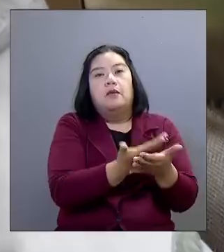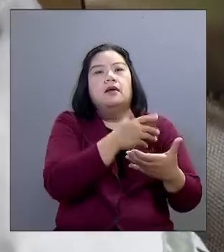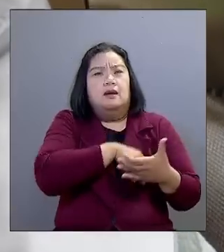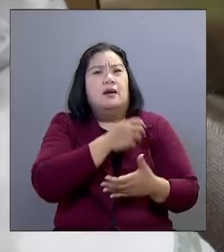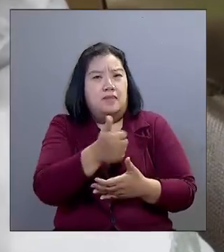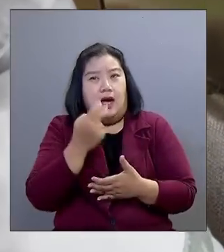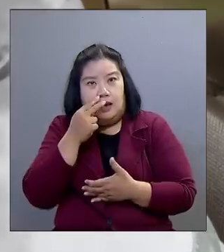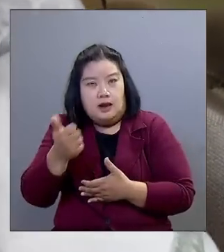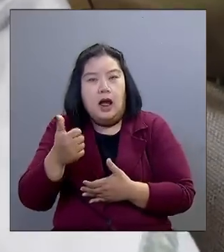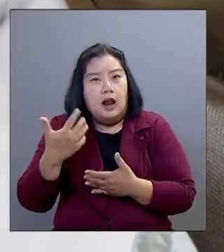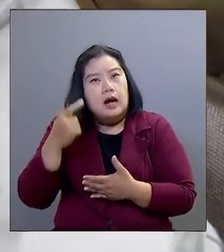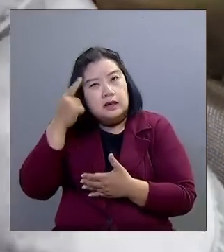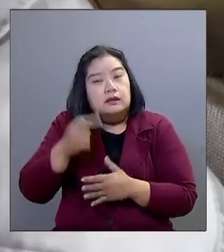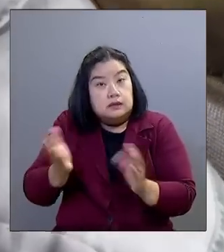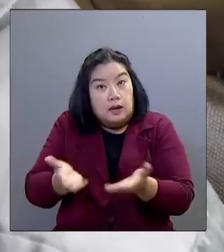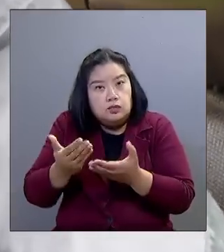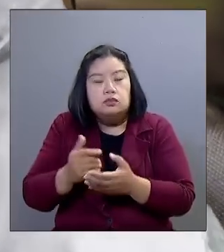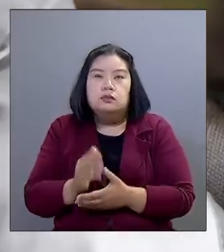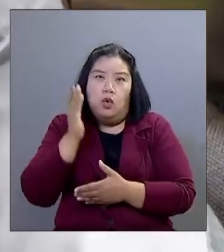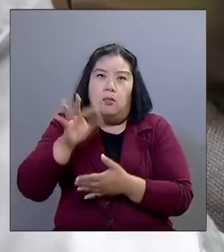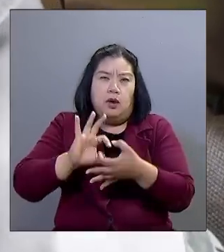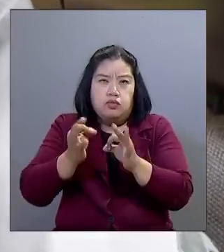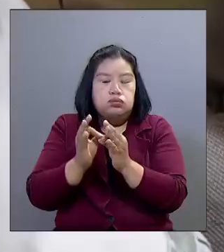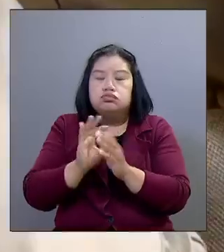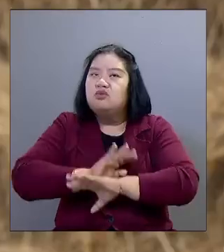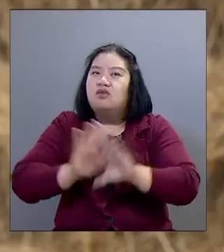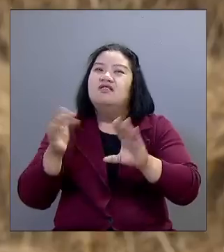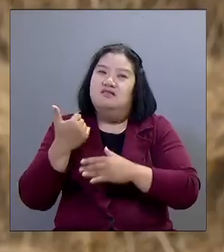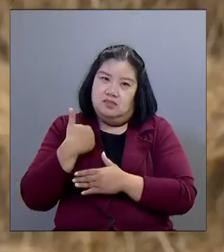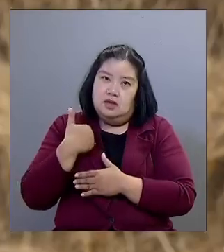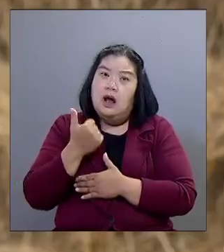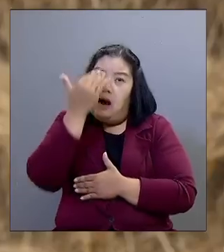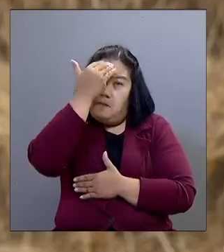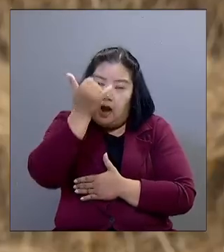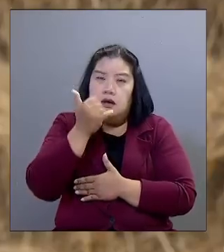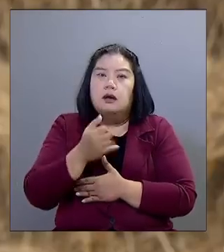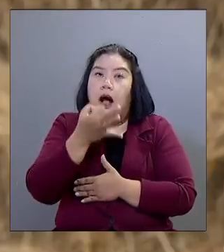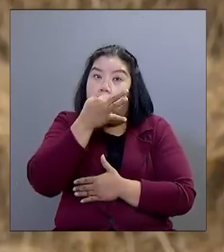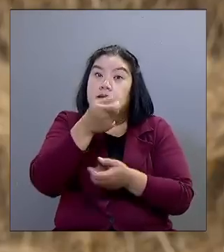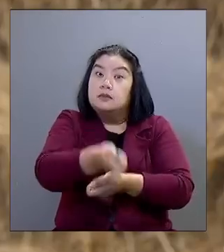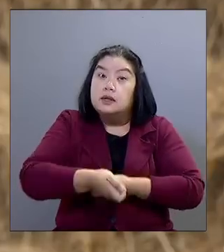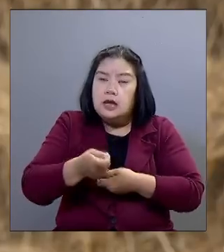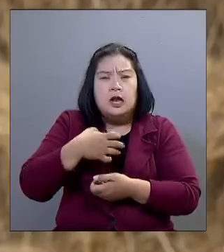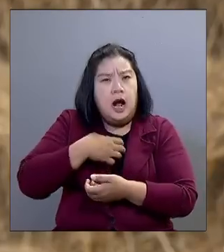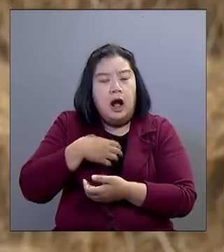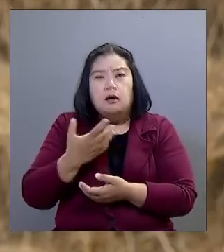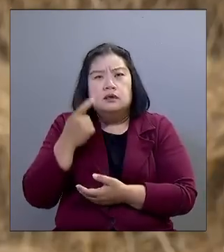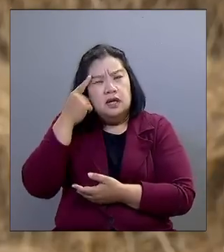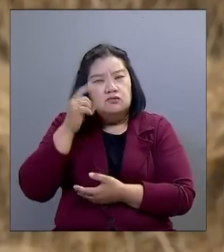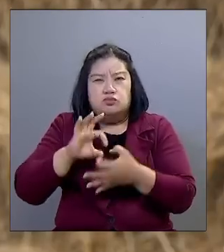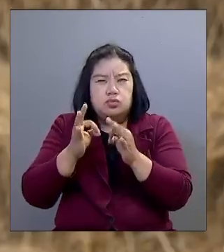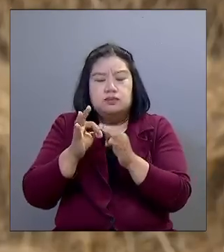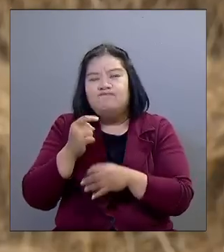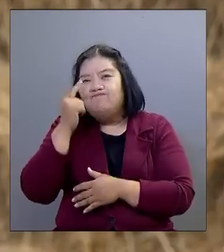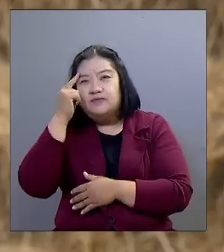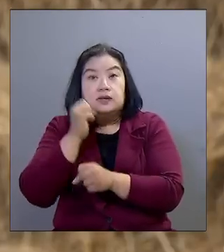ามันเป็นโซลูชันในการลดการเผาอย่างยั่งยืนเพราะปกติแล้วอะค่ะเวลาเกษตรกรแบบจะหยุดการเผาก่อนหน้านี้ค่ะเขาจะหยุด